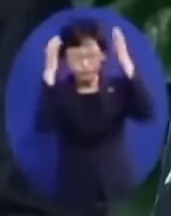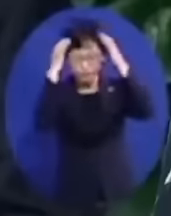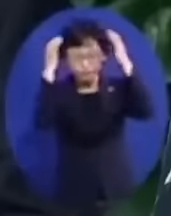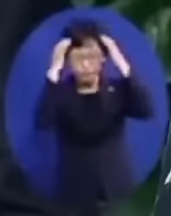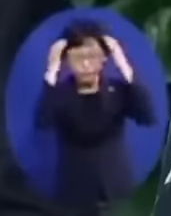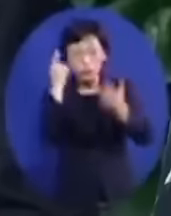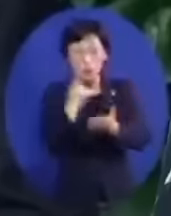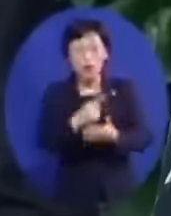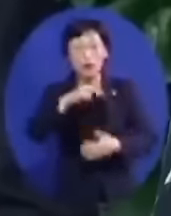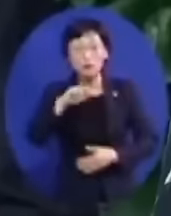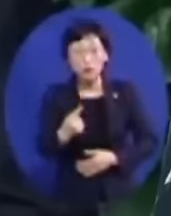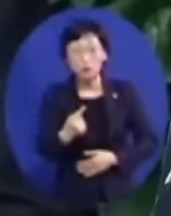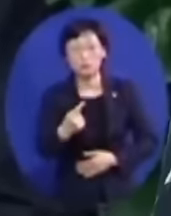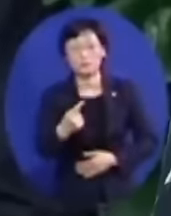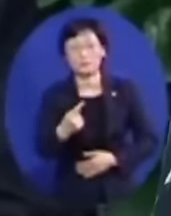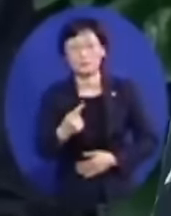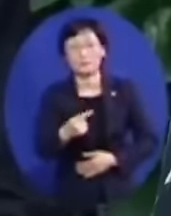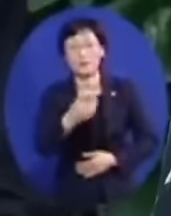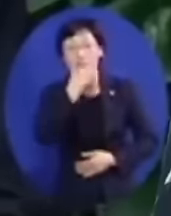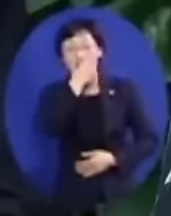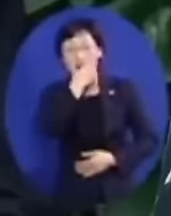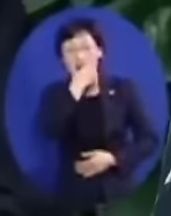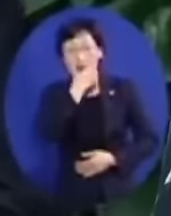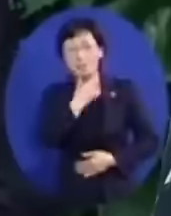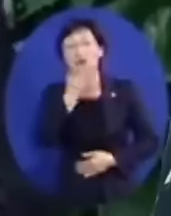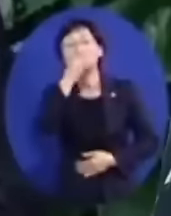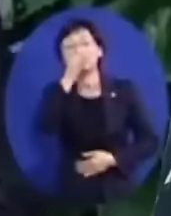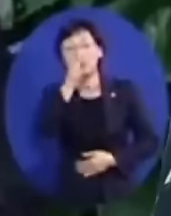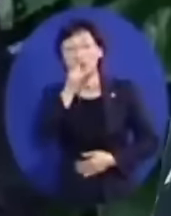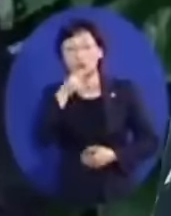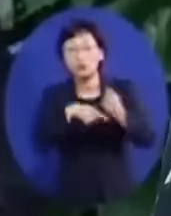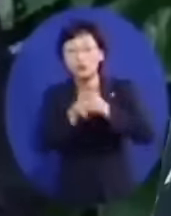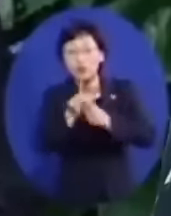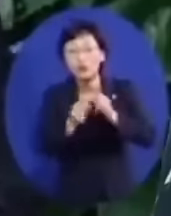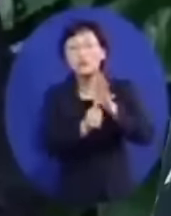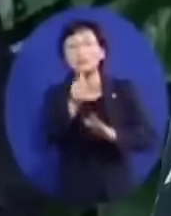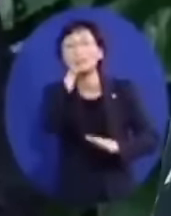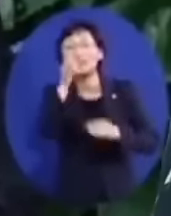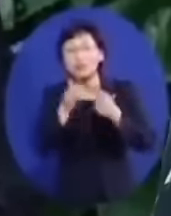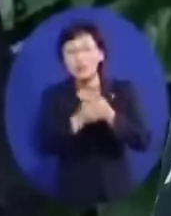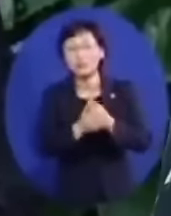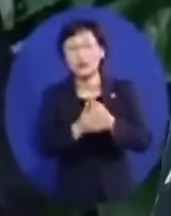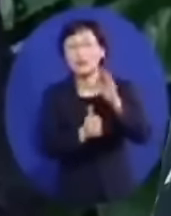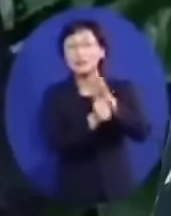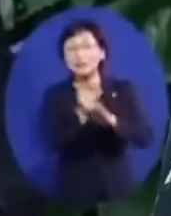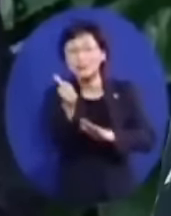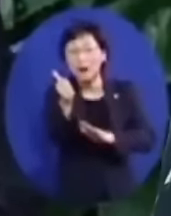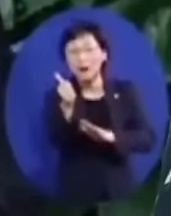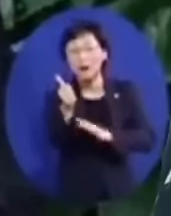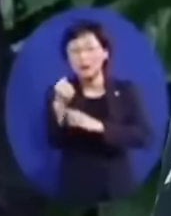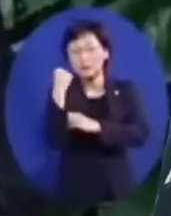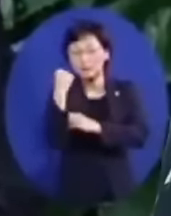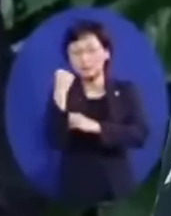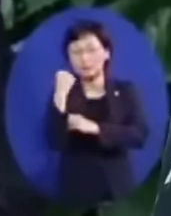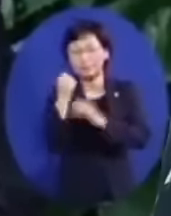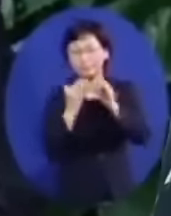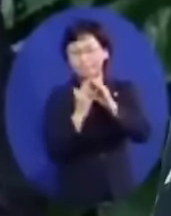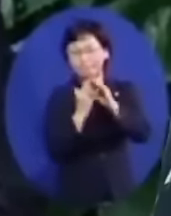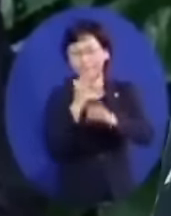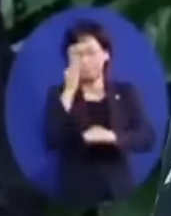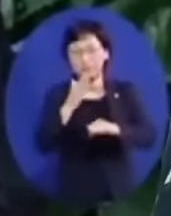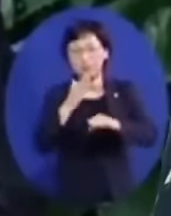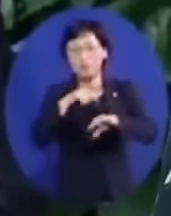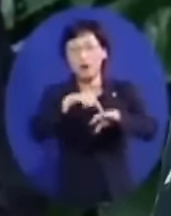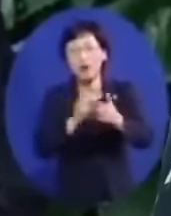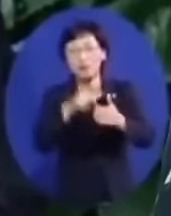다가온다 하더라도 행복을 건설할 수 있는 것은 희망이 있기 때문인 것입니다. 희망은 초인적인 꿈을 마음속에